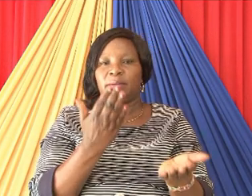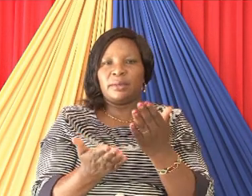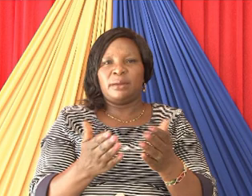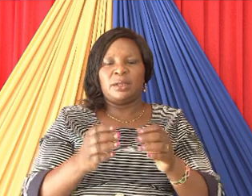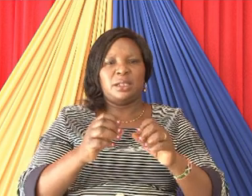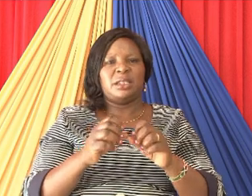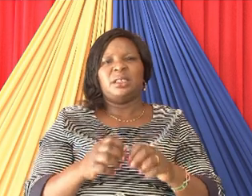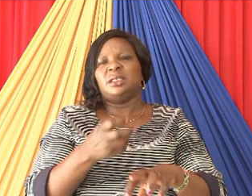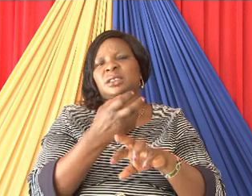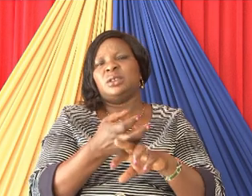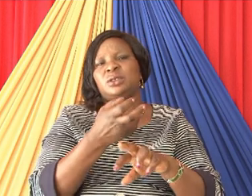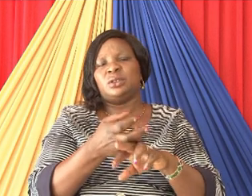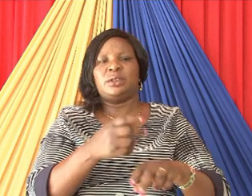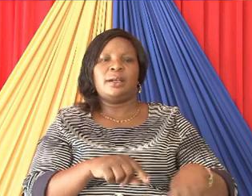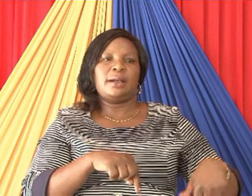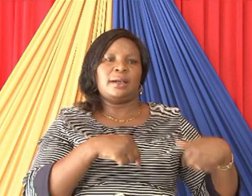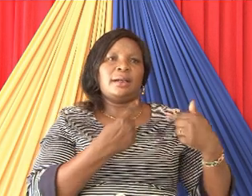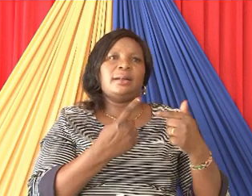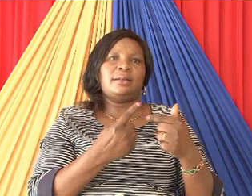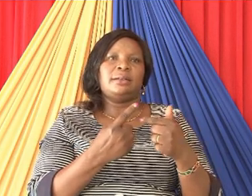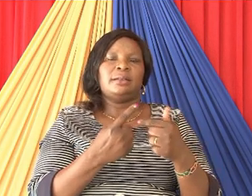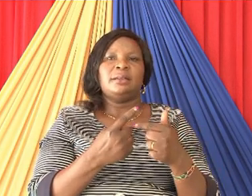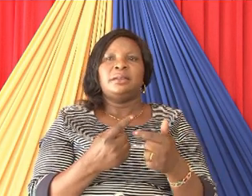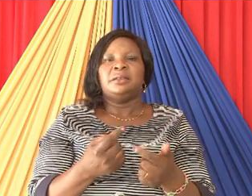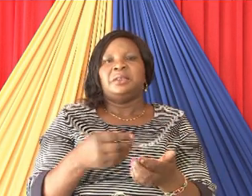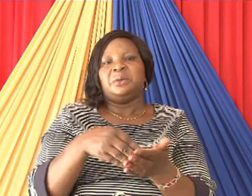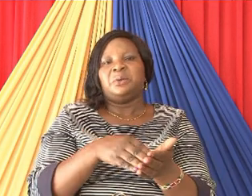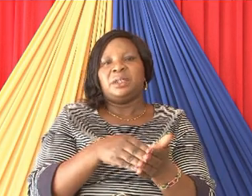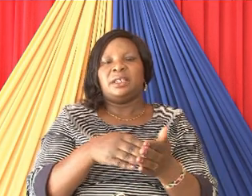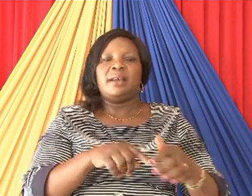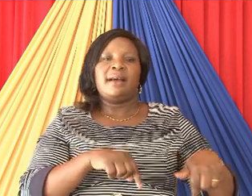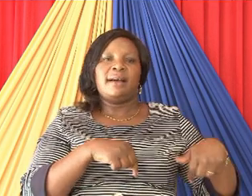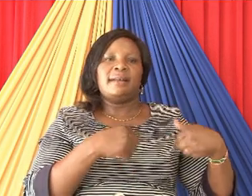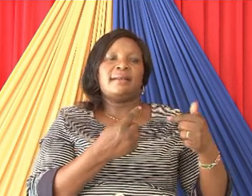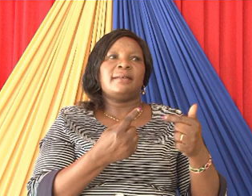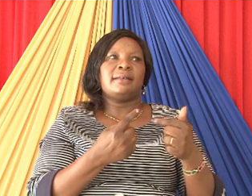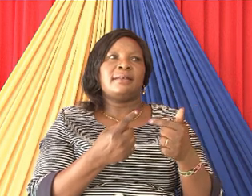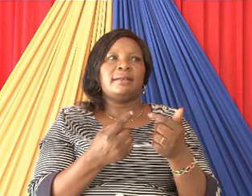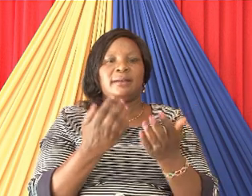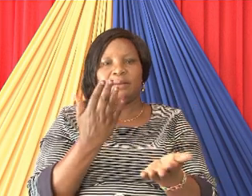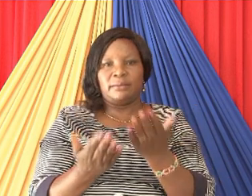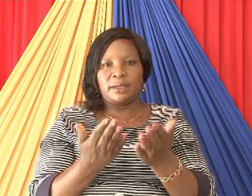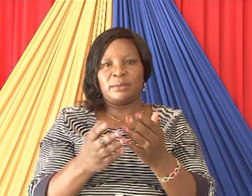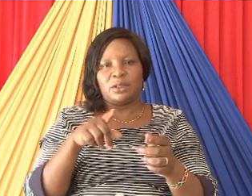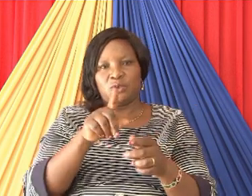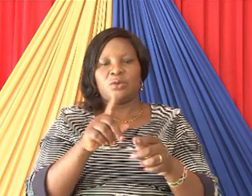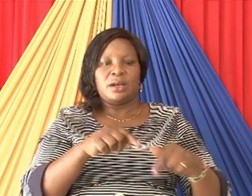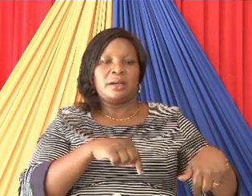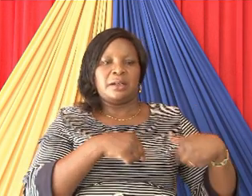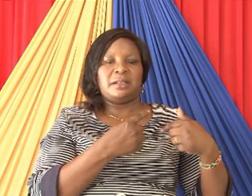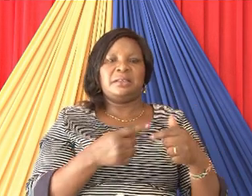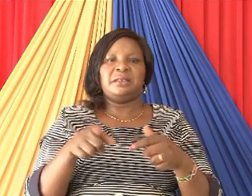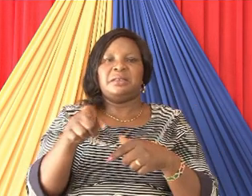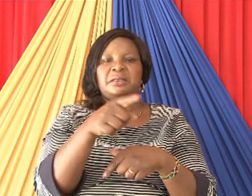heart, ambayo pia tunaweza kuita the shallow heart. Kuna uwezekano labda moyo wako ni moyo ambao umezingirwa na